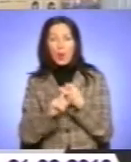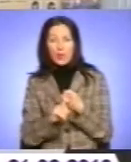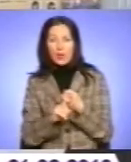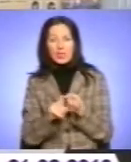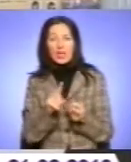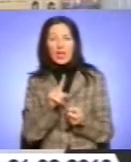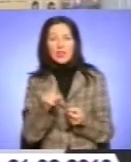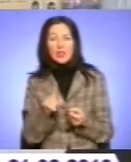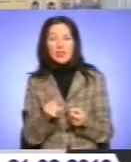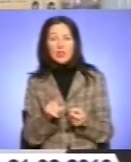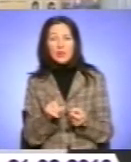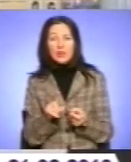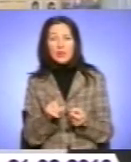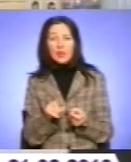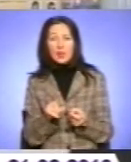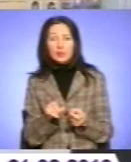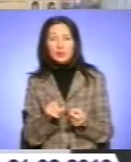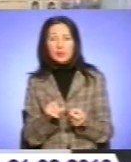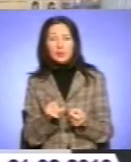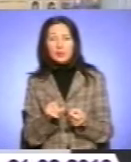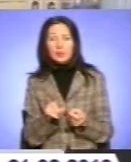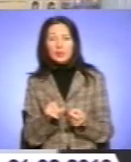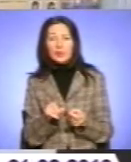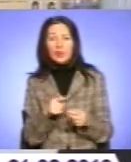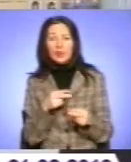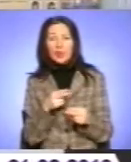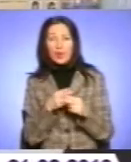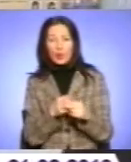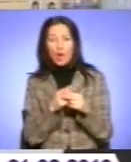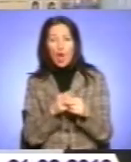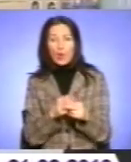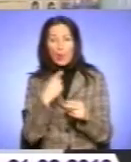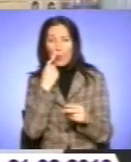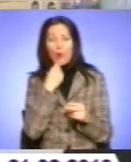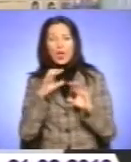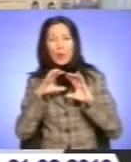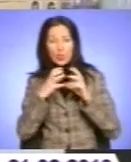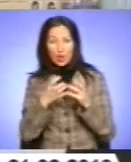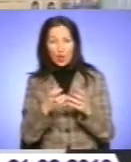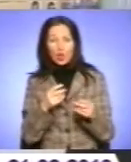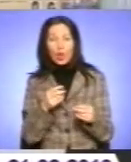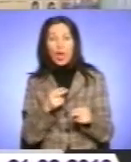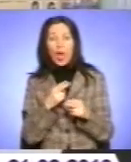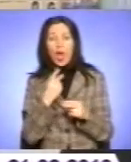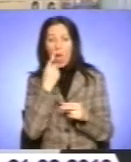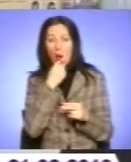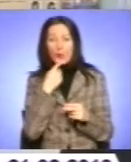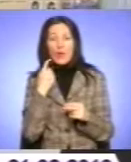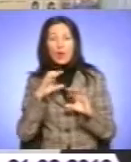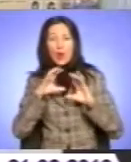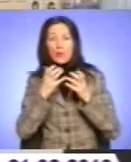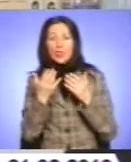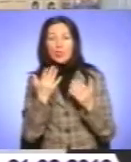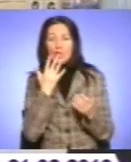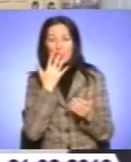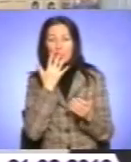із засиллям мови міжнародної, мови міжнаціонального спілкування.